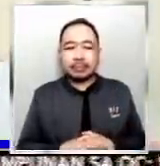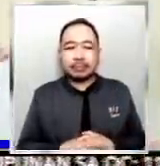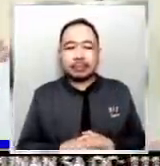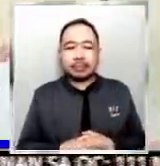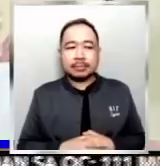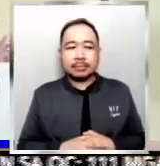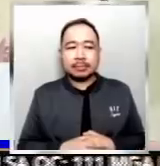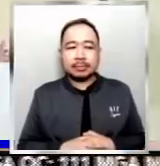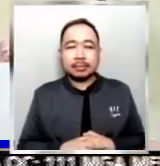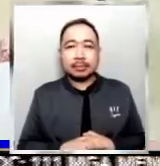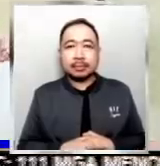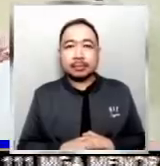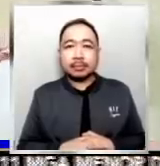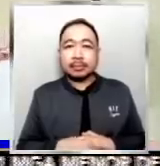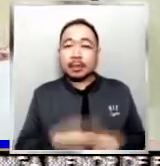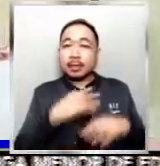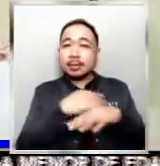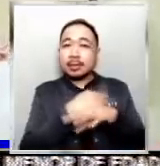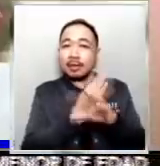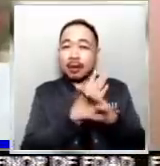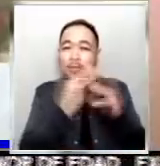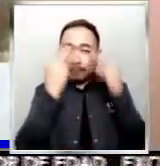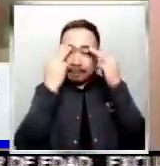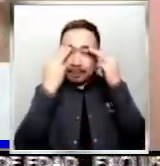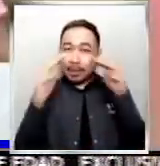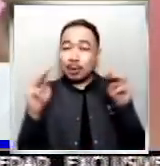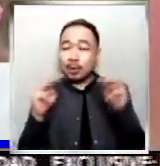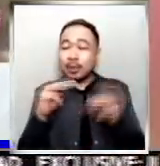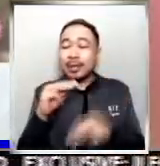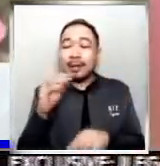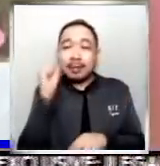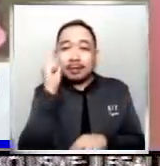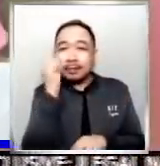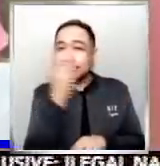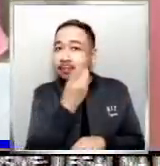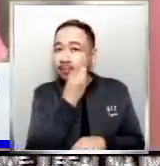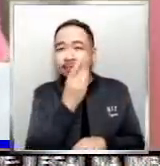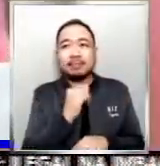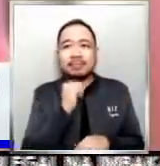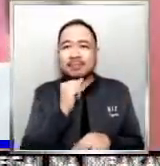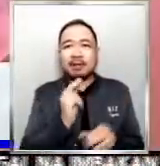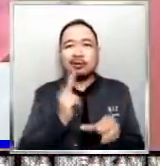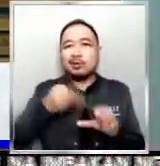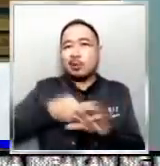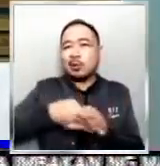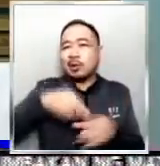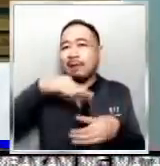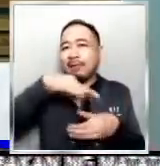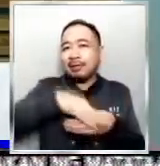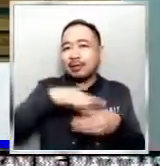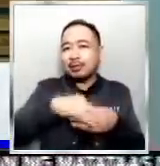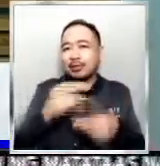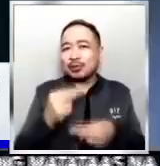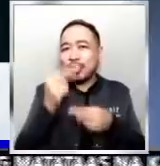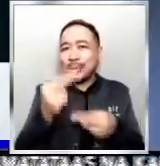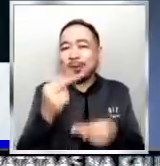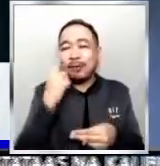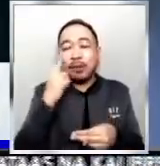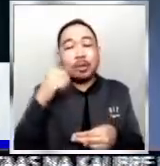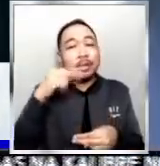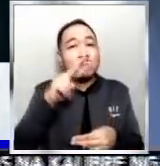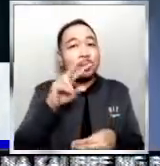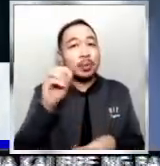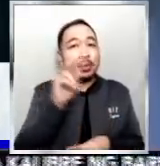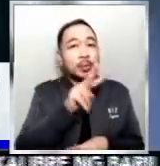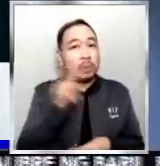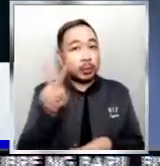Hindi tatakbo si Davao City Mayor Sara Duterte sa anumang national position sa eleksyon 2022. Kasunod ito ng pagtanggap ni Pangulong